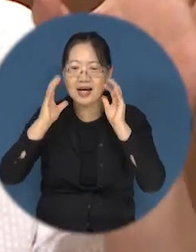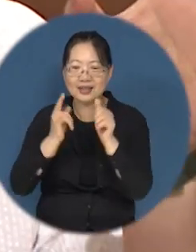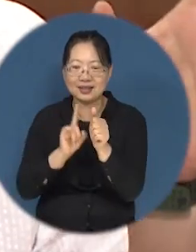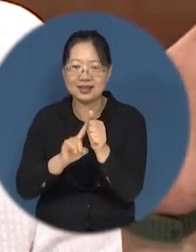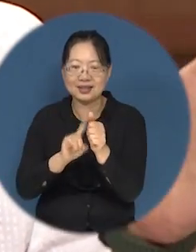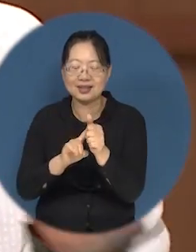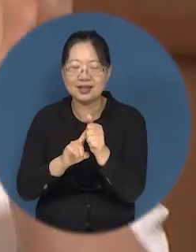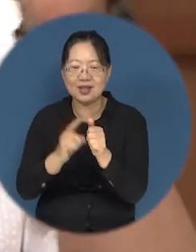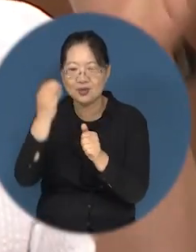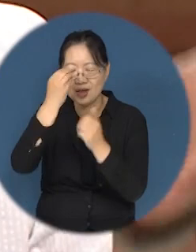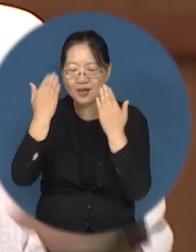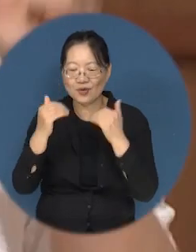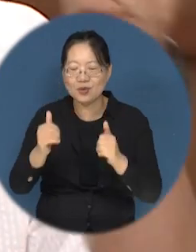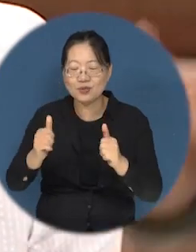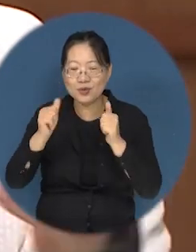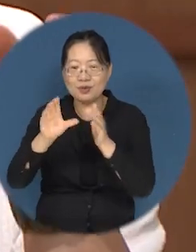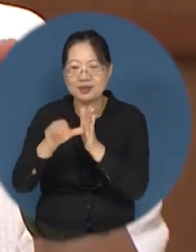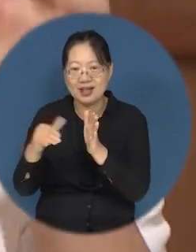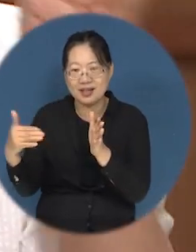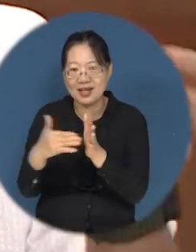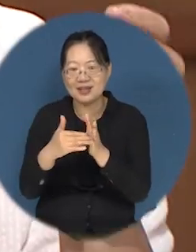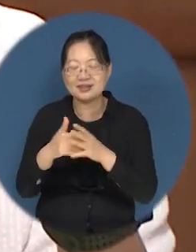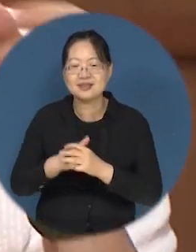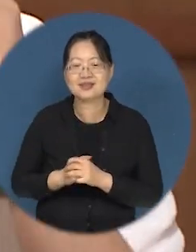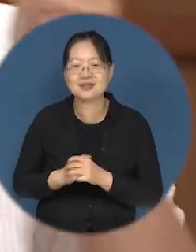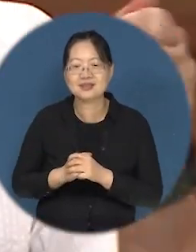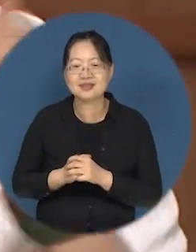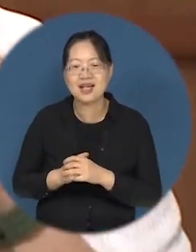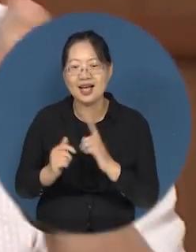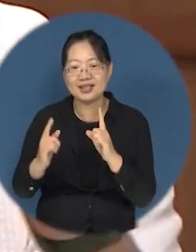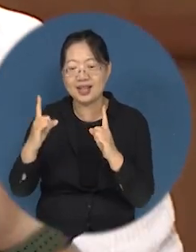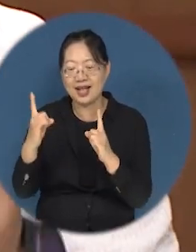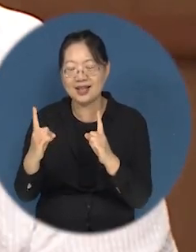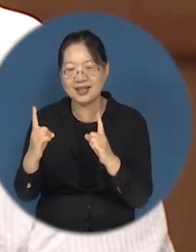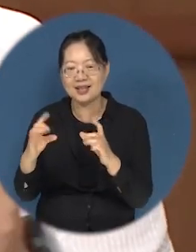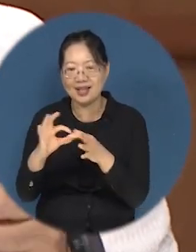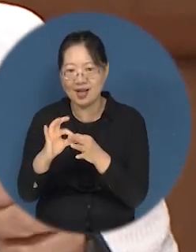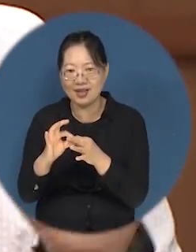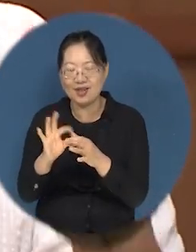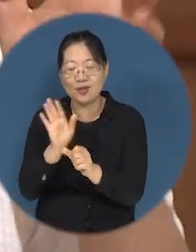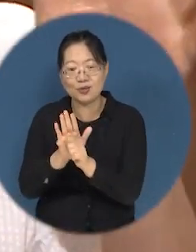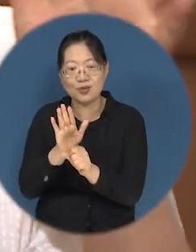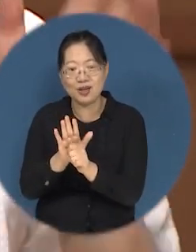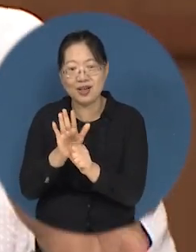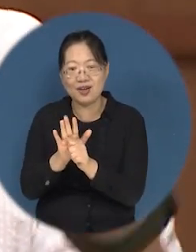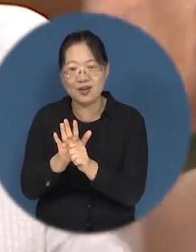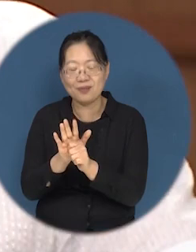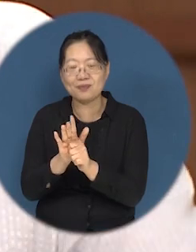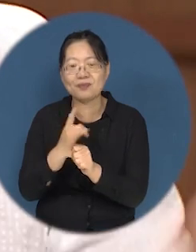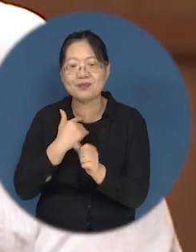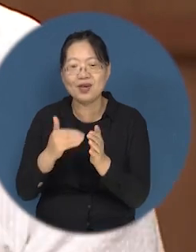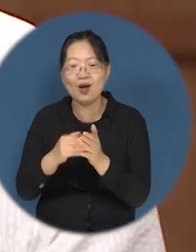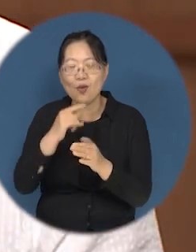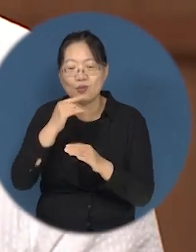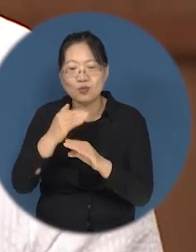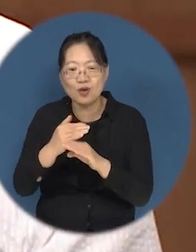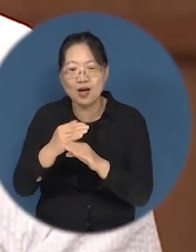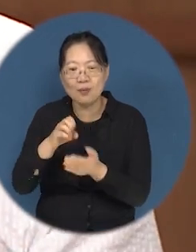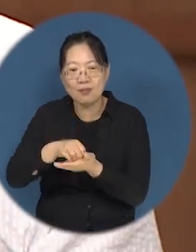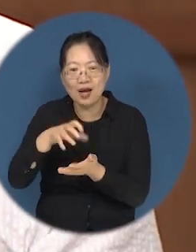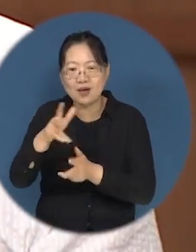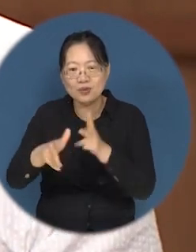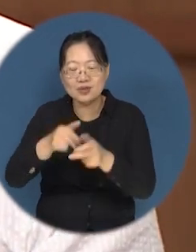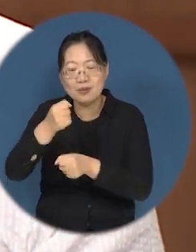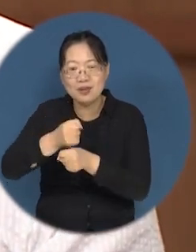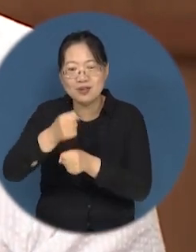아이들이 이제 고등학교 졸업할 때까지 이제 그 1:1 그, 예, 그 결연하는 예. 거를 이제 뭐 한다든지 북한에 빵